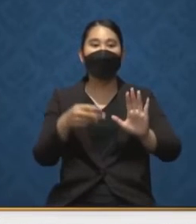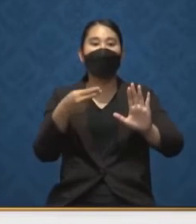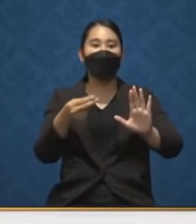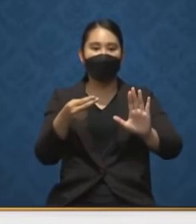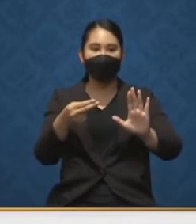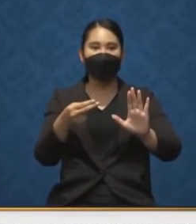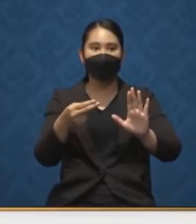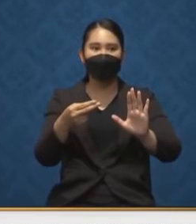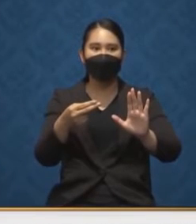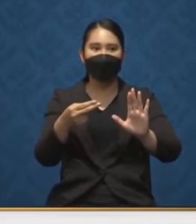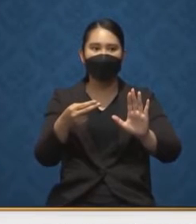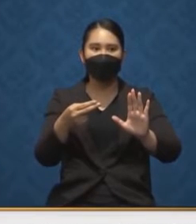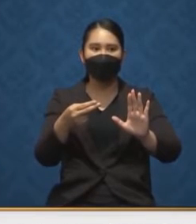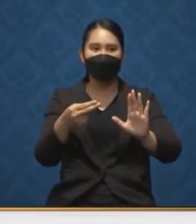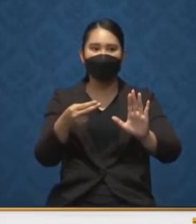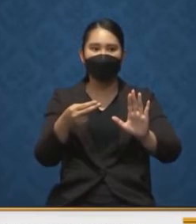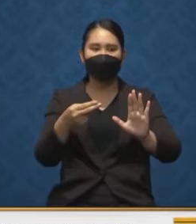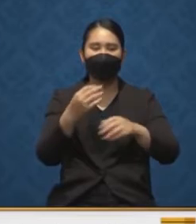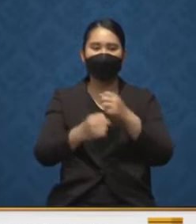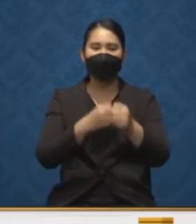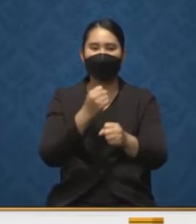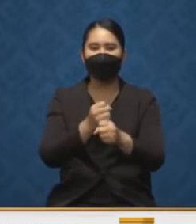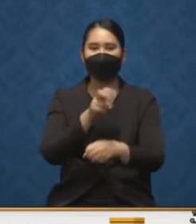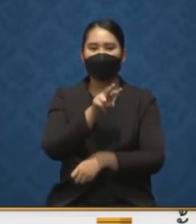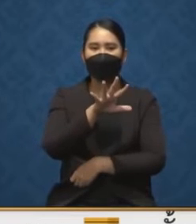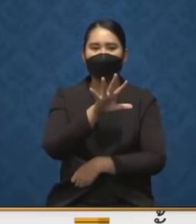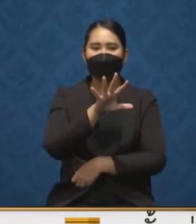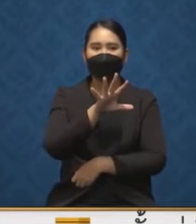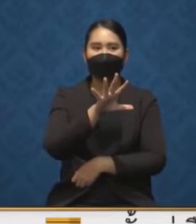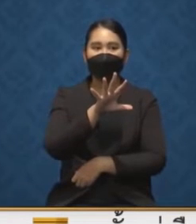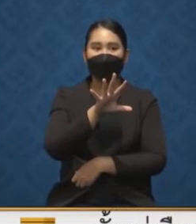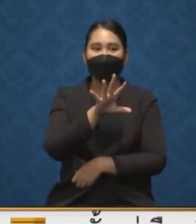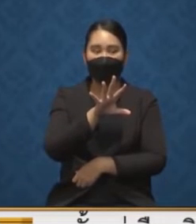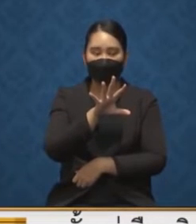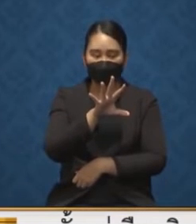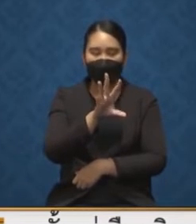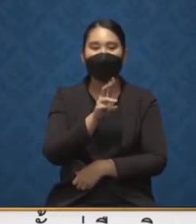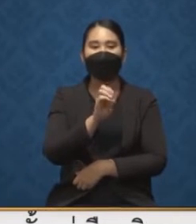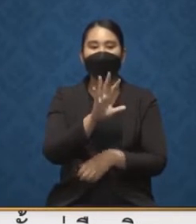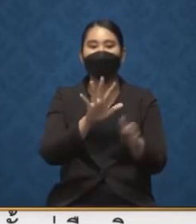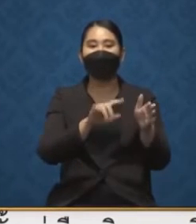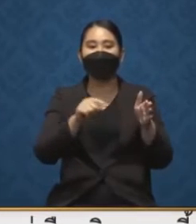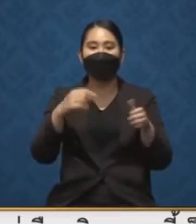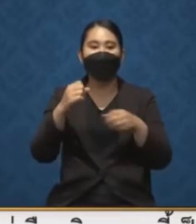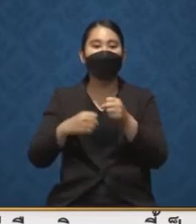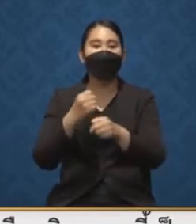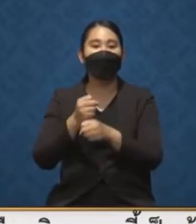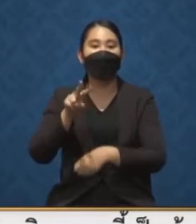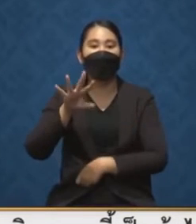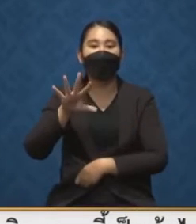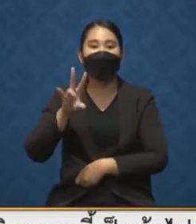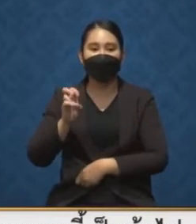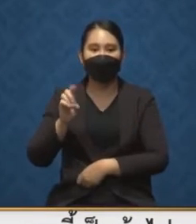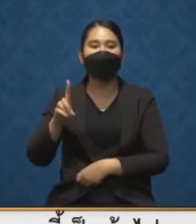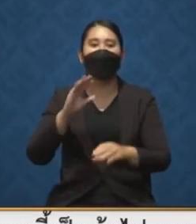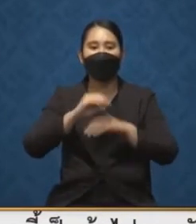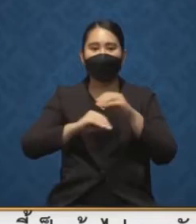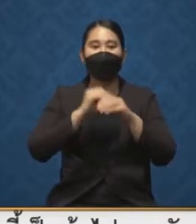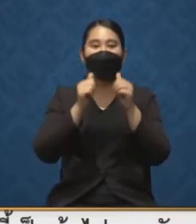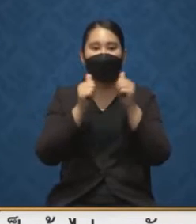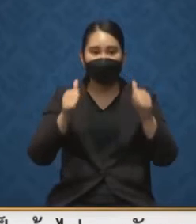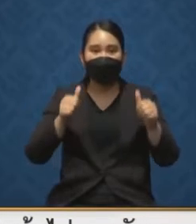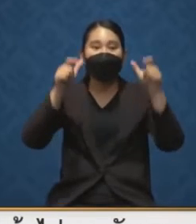ใน7ปีคือปี2565ถึง2571ซึ่งโครงการนี้เป็นโครงการที่ดีเกษตรก